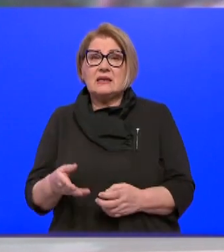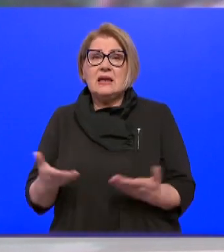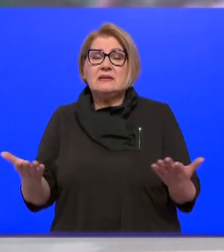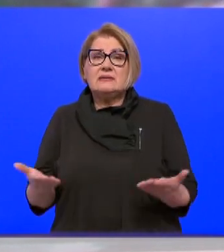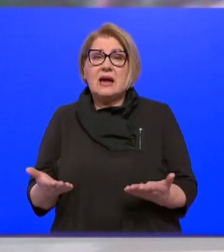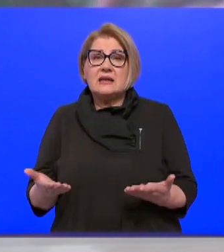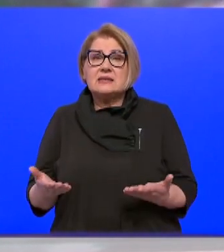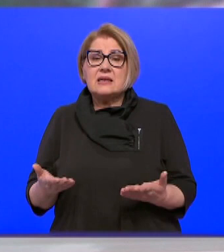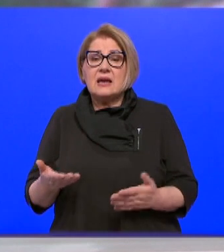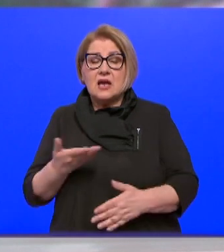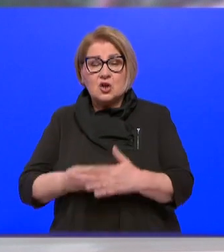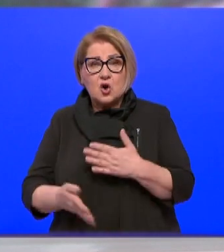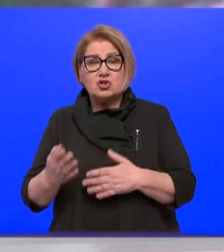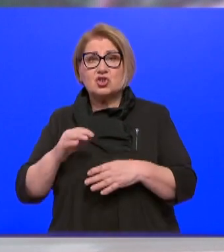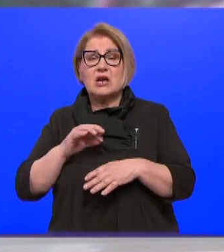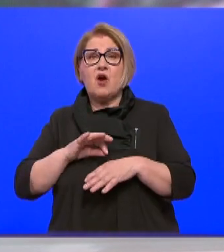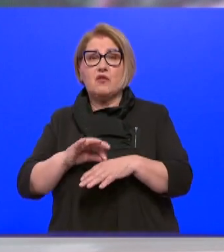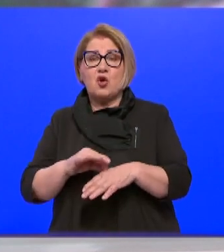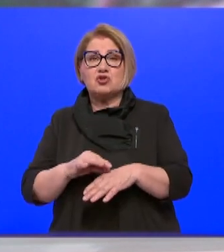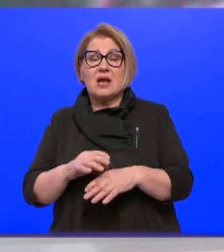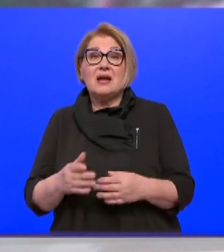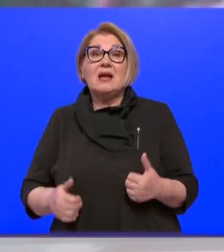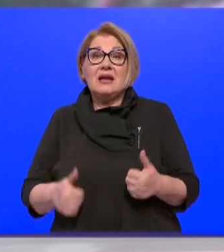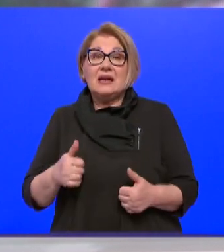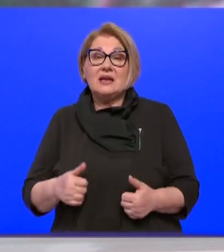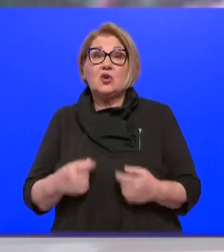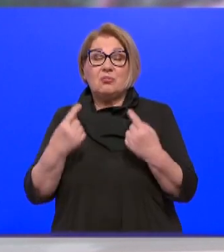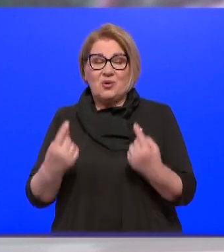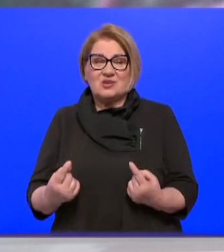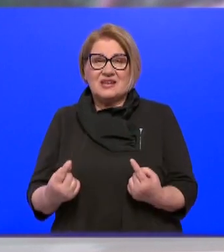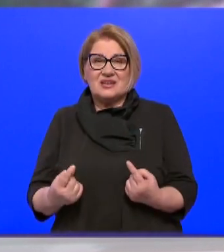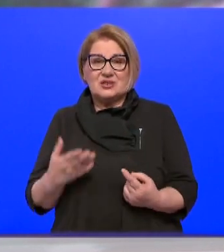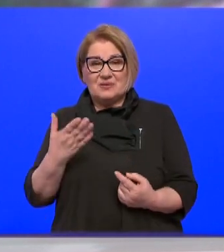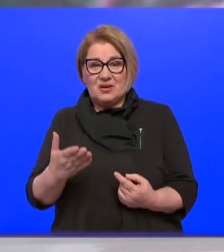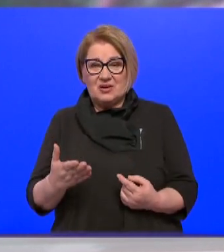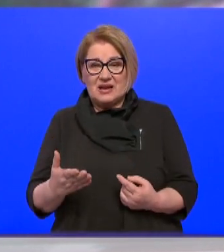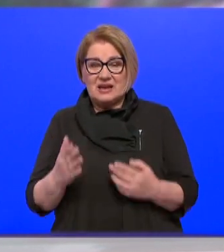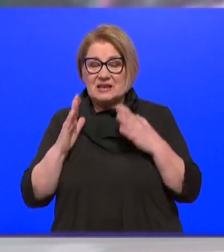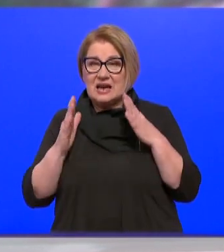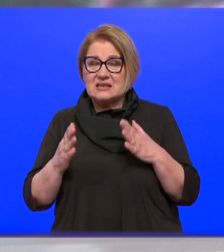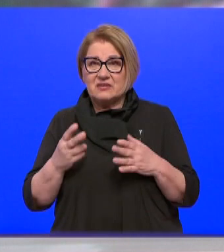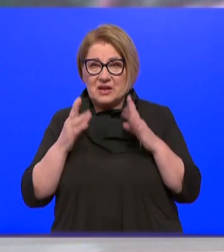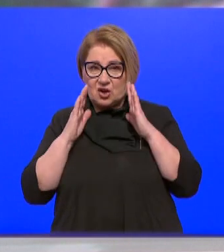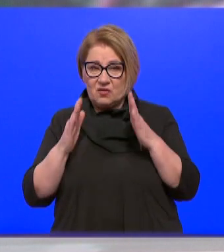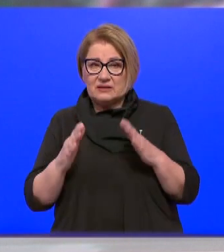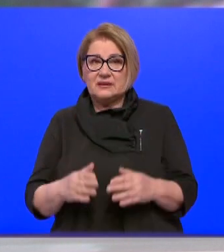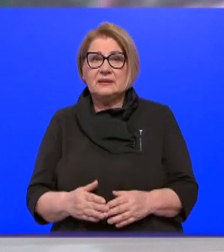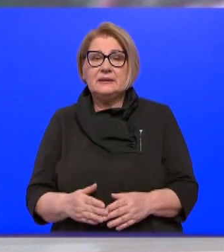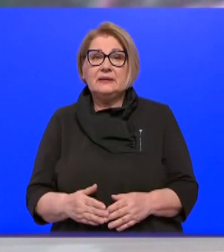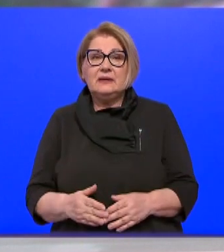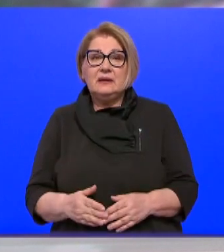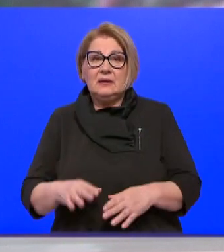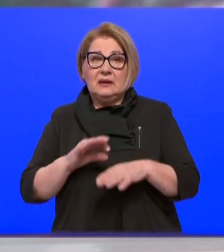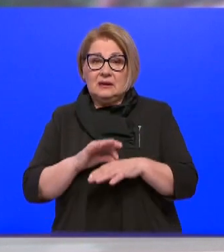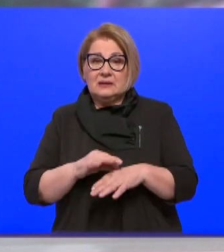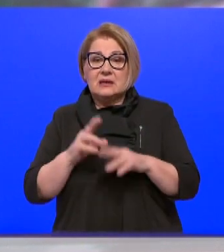se rađaš kao vođa, odnosno voditeljica, ili to postaješ. Ja sam sklona sve više vjerovati da se